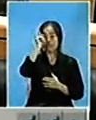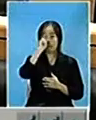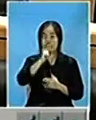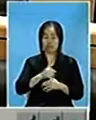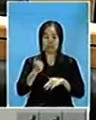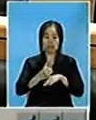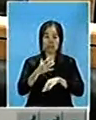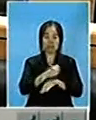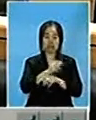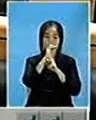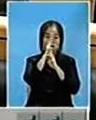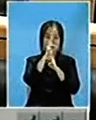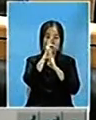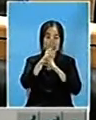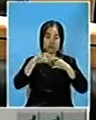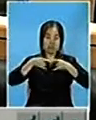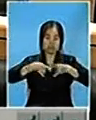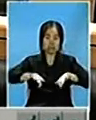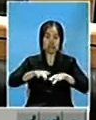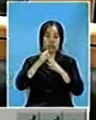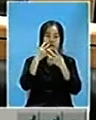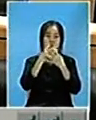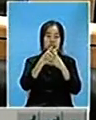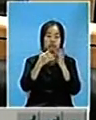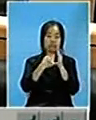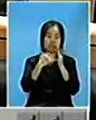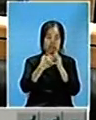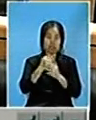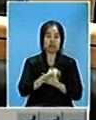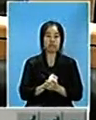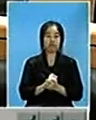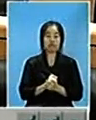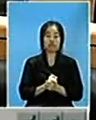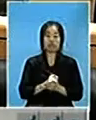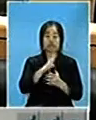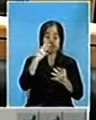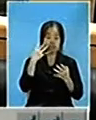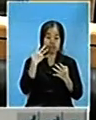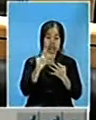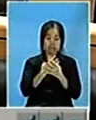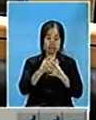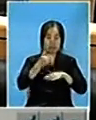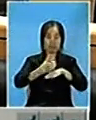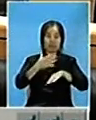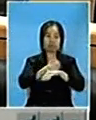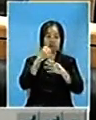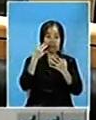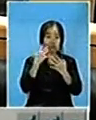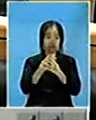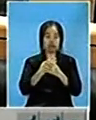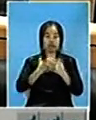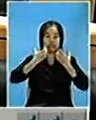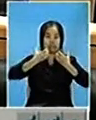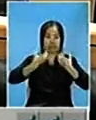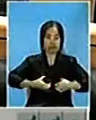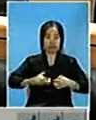งต่อการกระทำความผิดมากกว่าประชาชนและถ้านักการเมืองกระทำความผิดนี่โทษมันหนักกว่าประชาชนหลายเท่าครับเพราะนักการเมืองท่านต้องรู้จุด